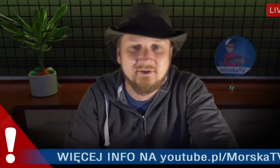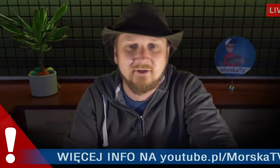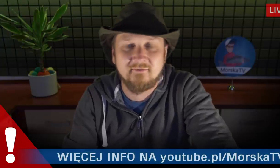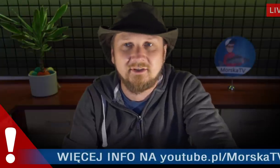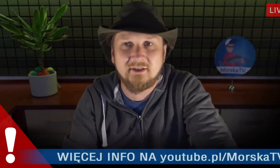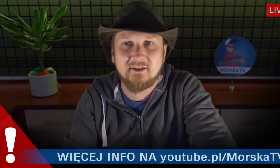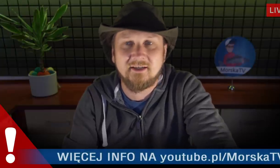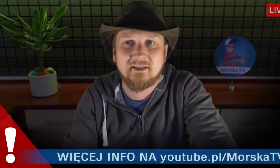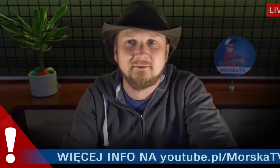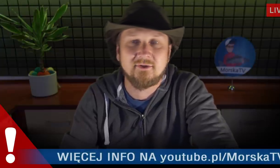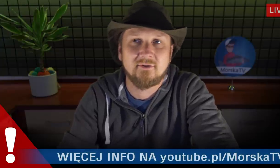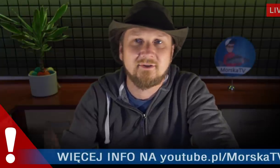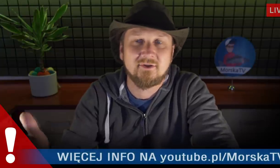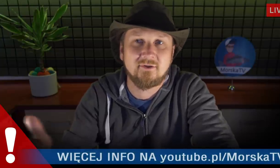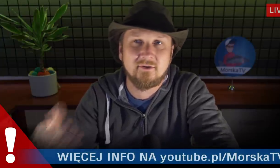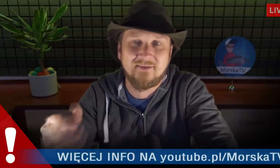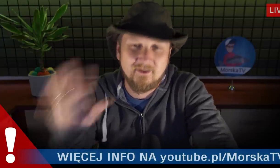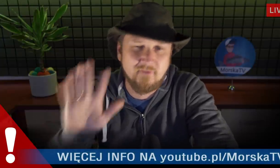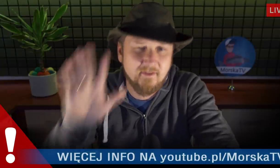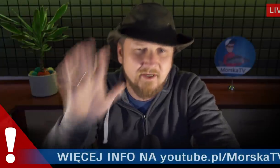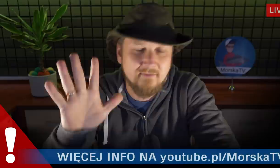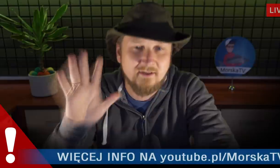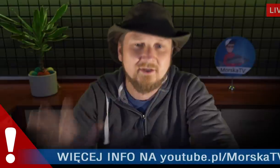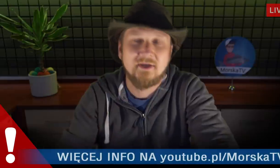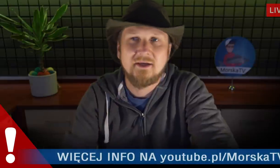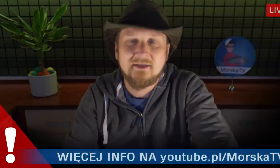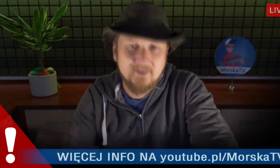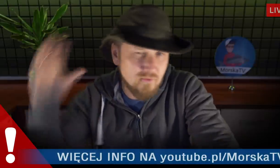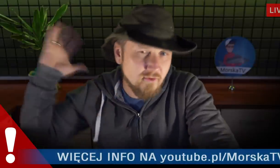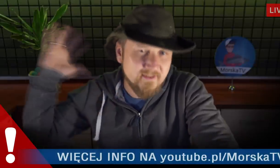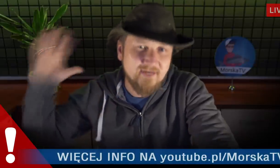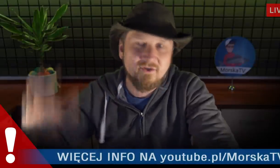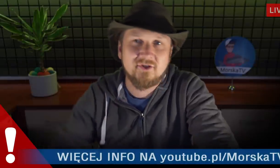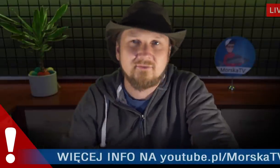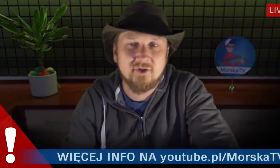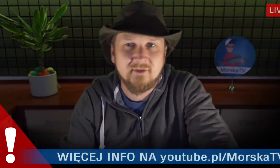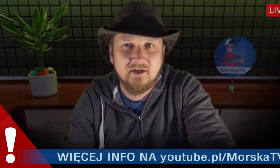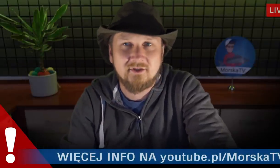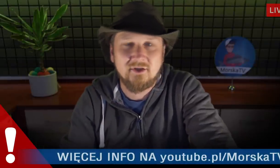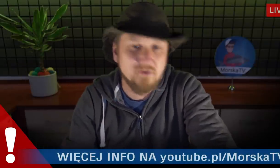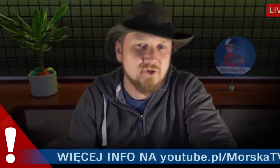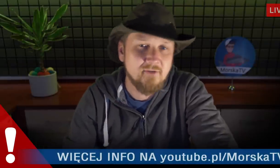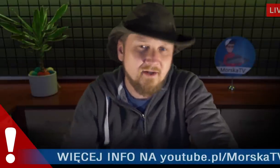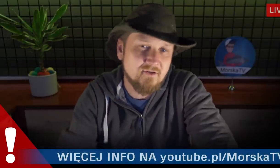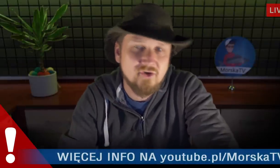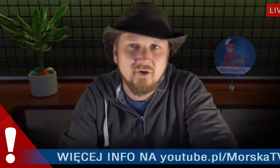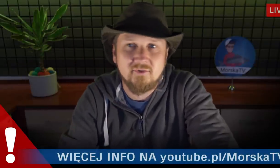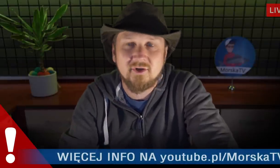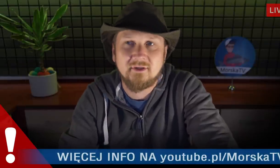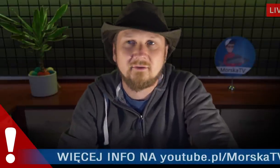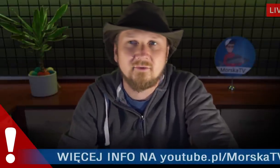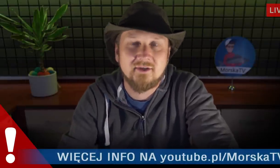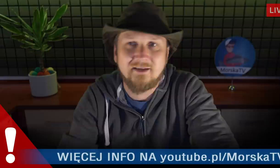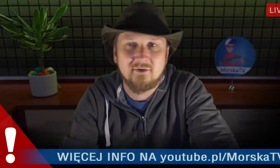zobaczymy co z tego wyniknie i jak mocno będzie też kontrolować aczkolwiek miejmy też z tyłu głowy zawsze że może narazić nie tylko siebie ale też